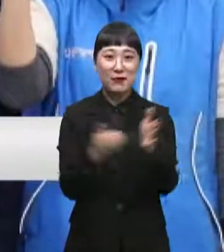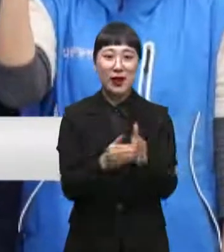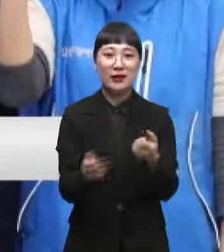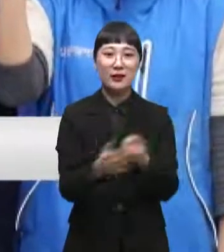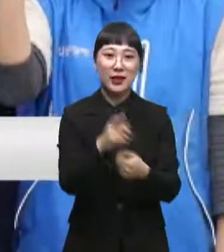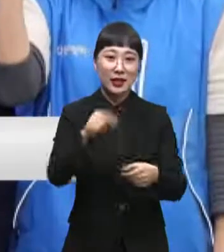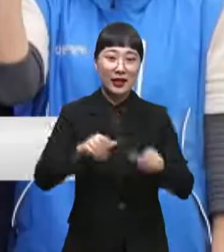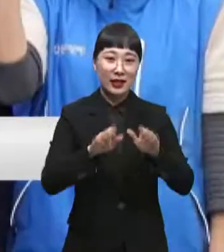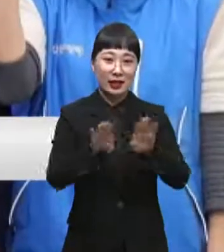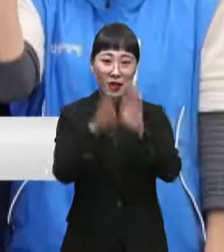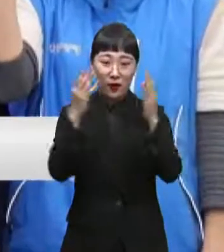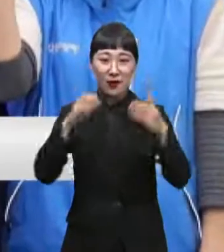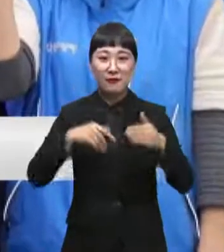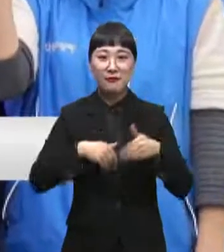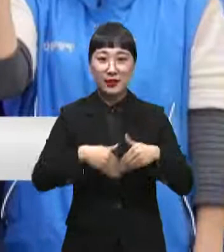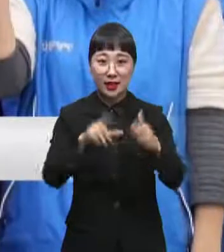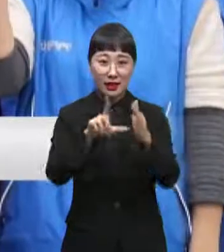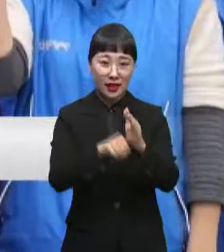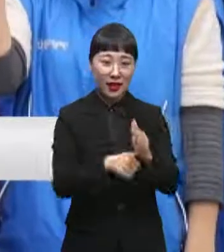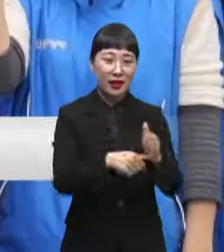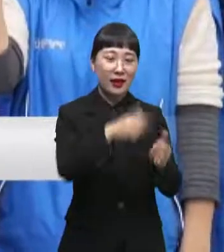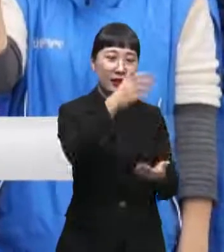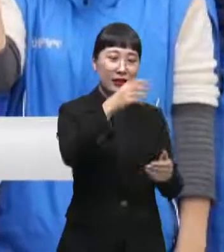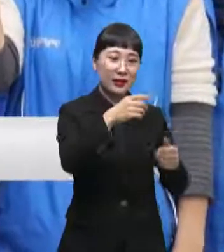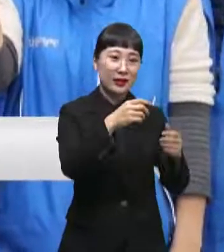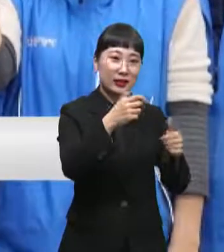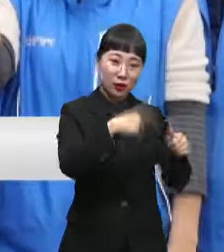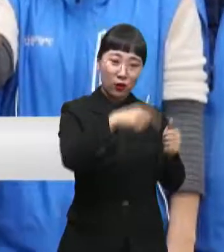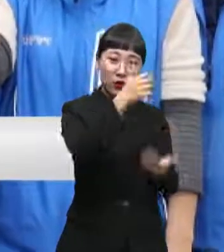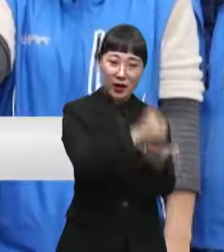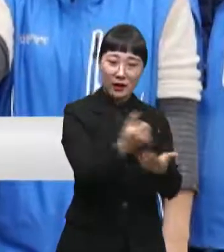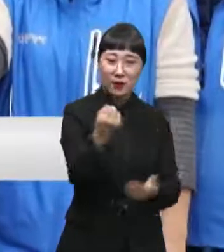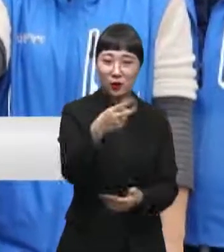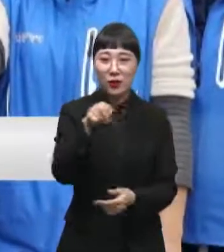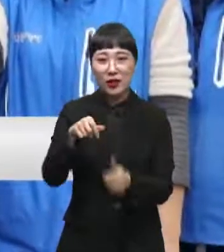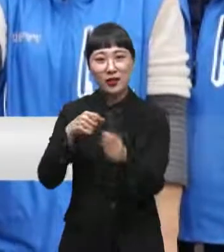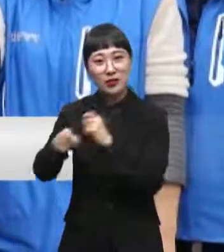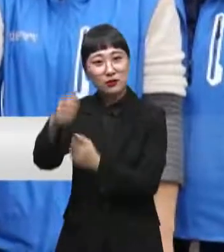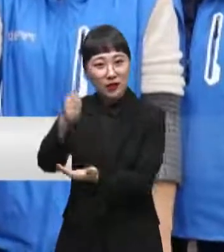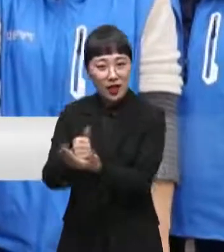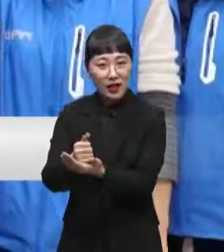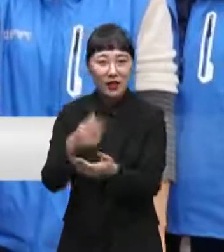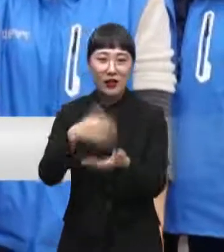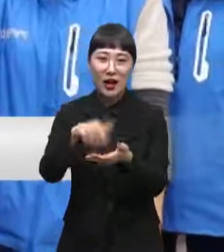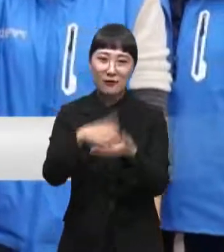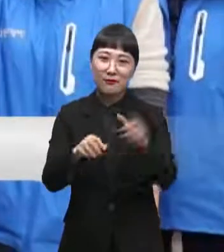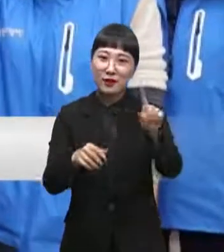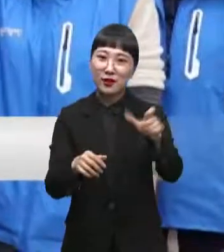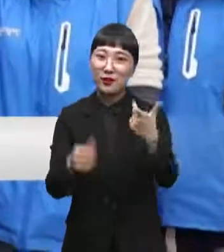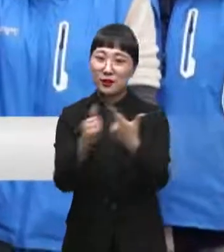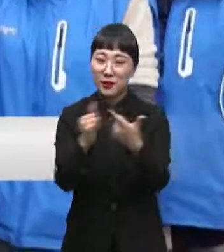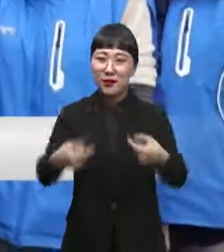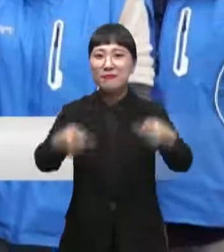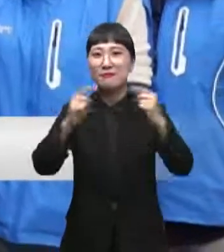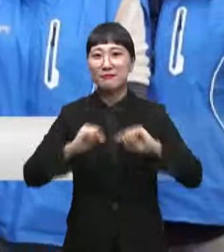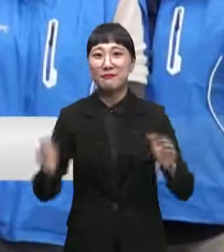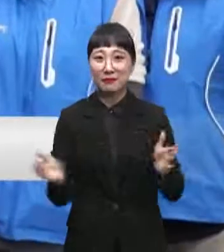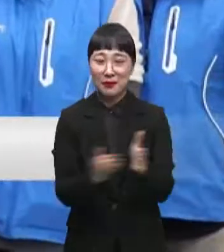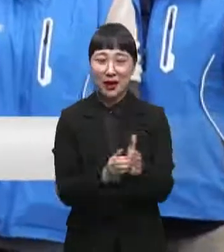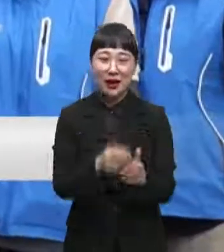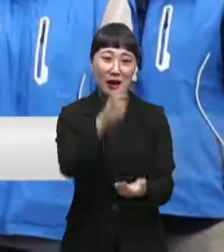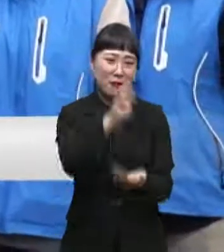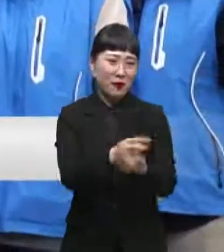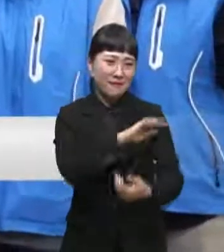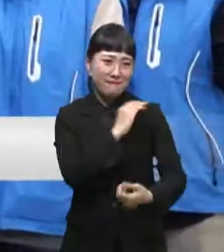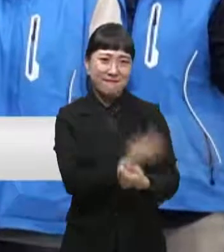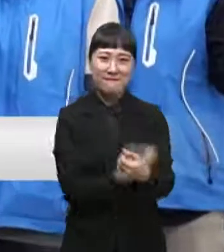송운 교육감과 하동 역 전교조 인천지부 장 등 노사 양측 16명의 그 속 위원 제리 참석했습니다 법적